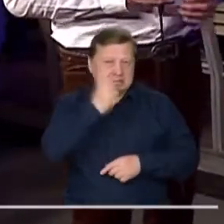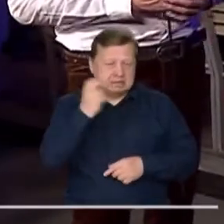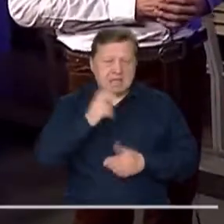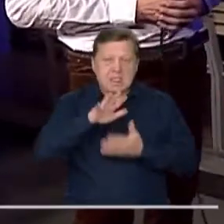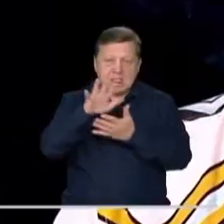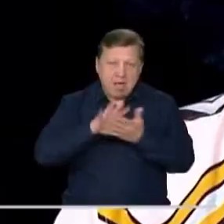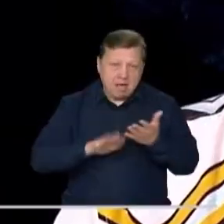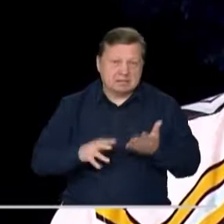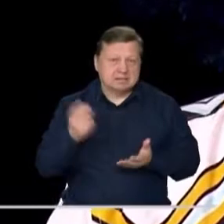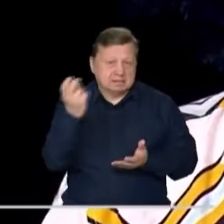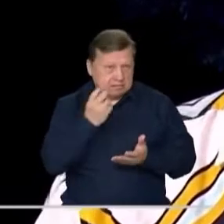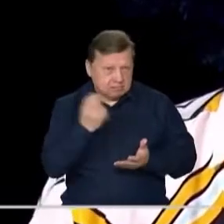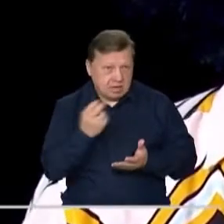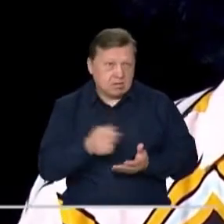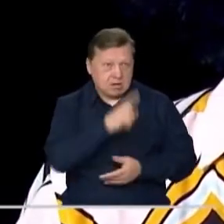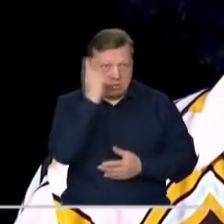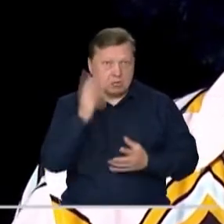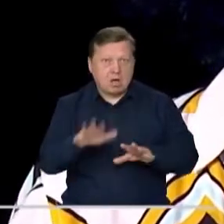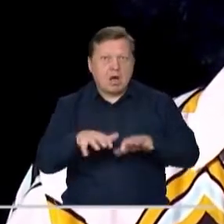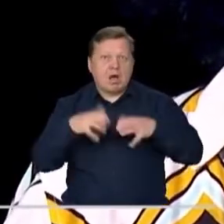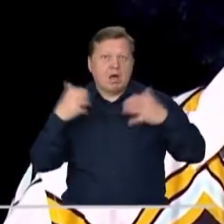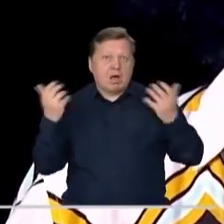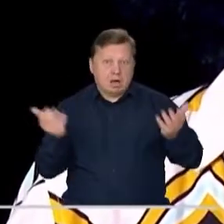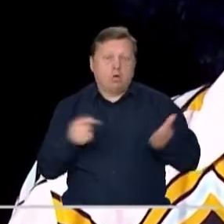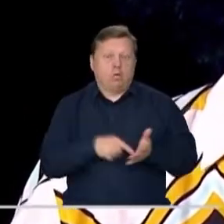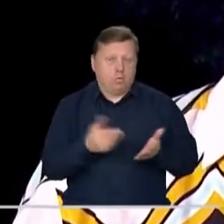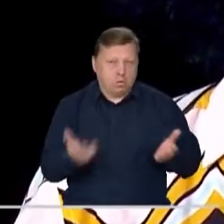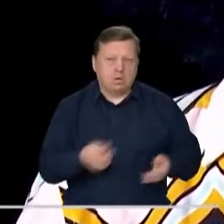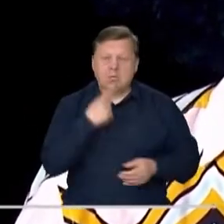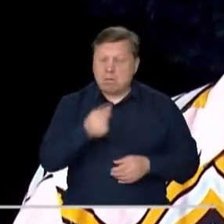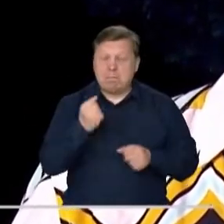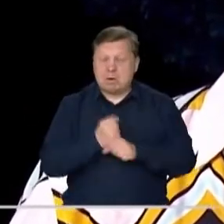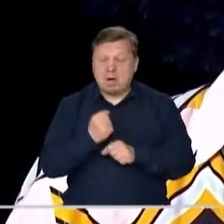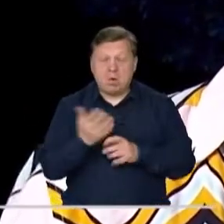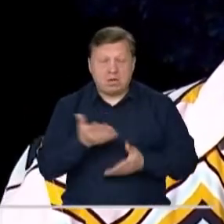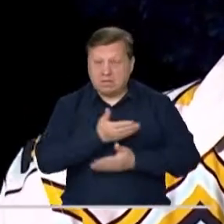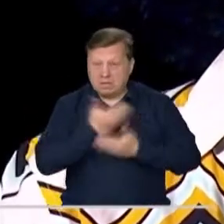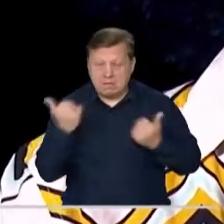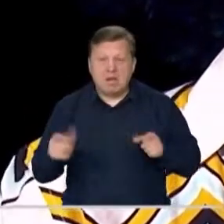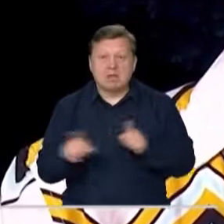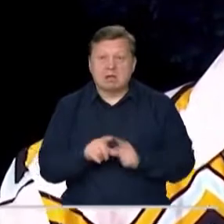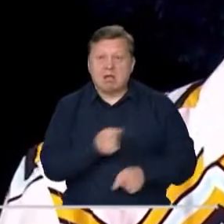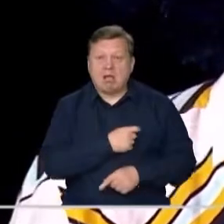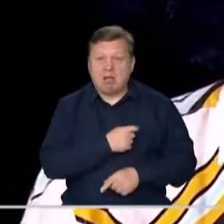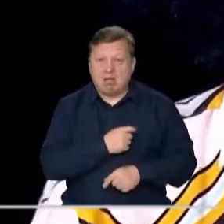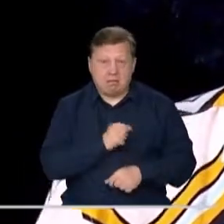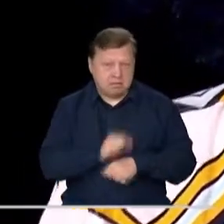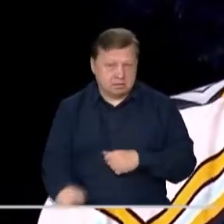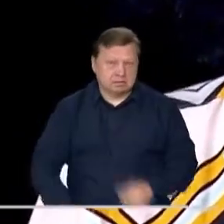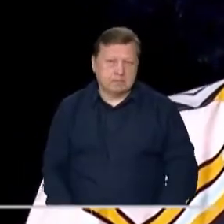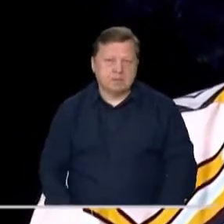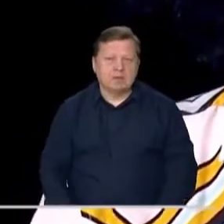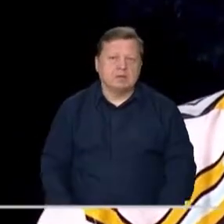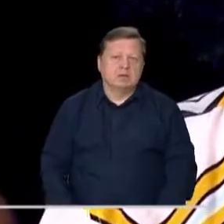tekstami. Jest to naprawdę, muszę powiedzieć, ciężka praca i wielka, wielka trema, bo zawsze rozmawiamy z